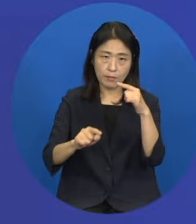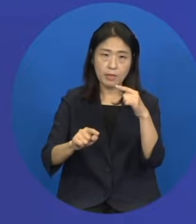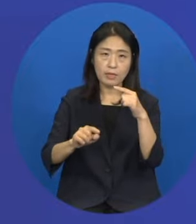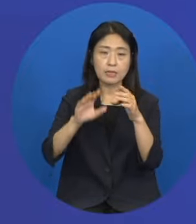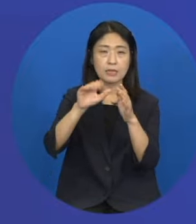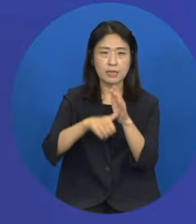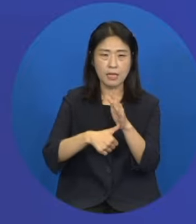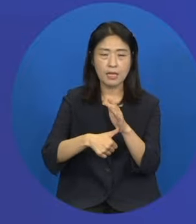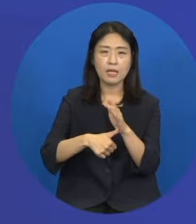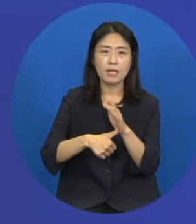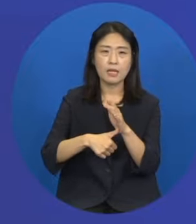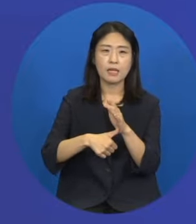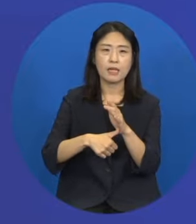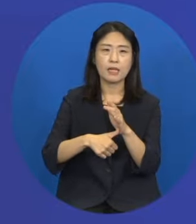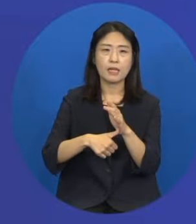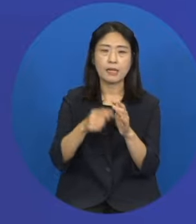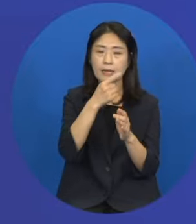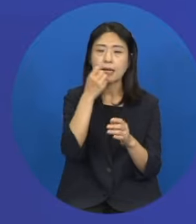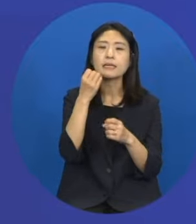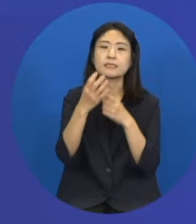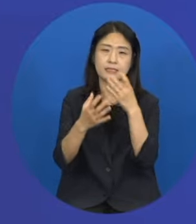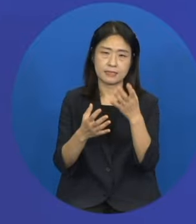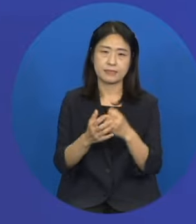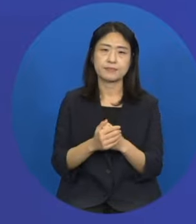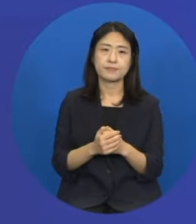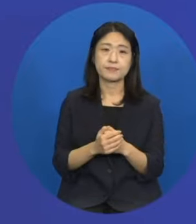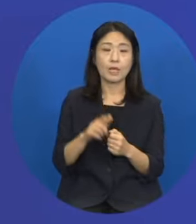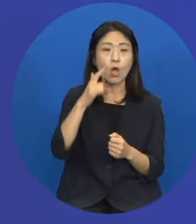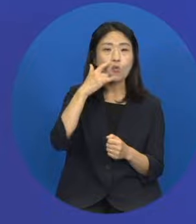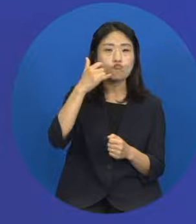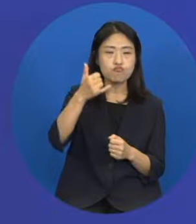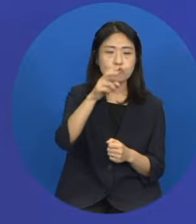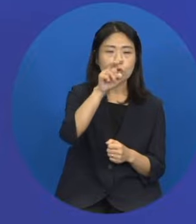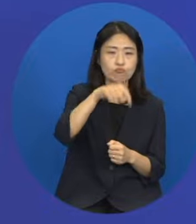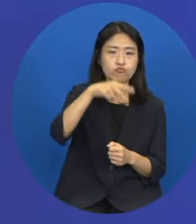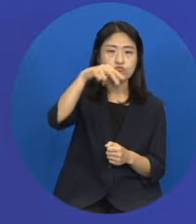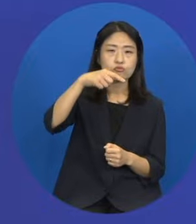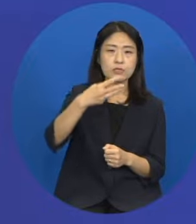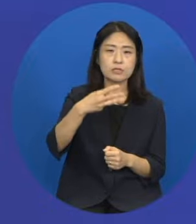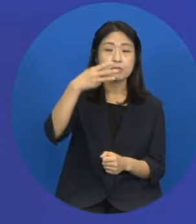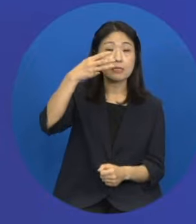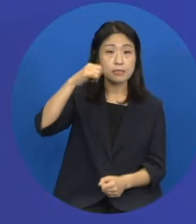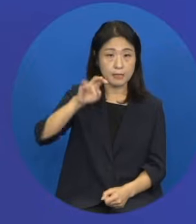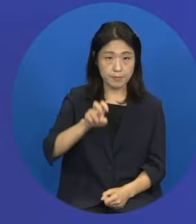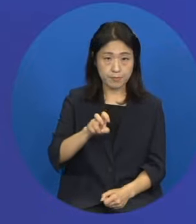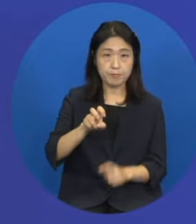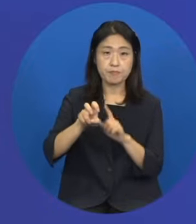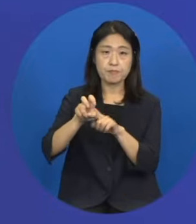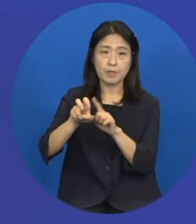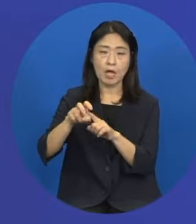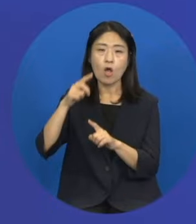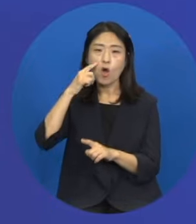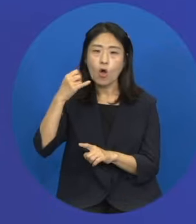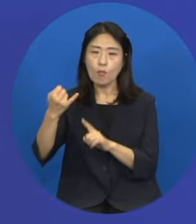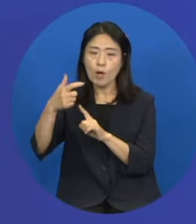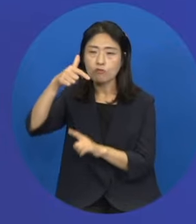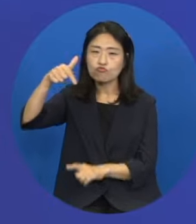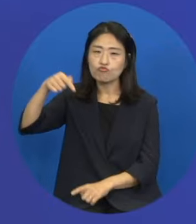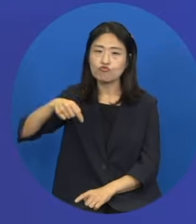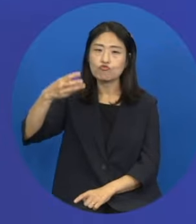이란. 부모님이 무슬림, 어머니는 꾸란을 가르치는 교사였어요. 그런데 예수님이 그분을